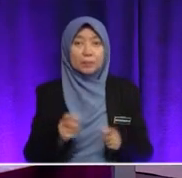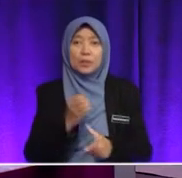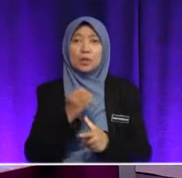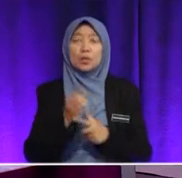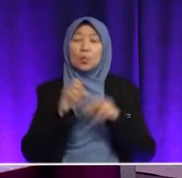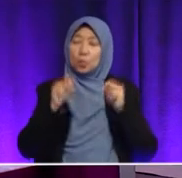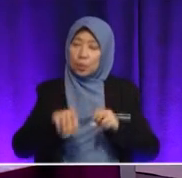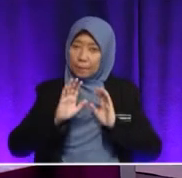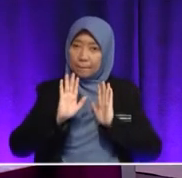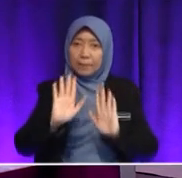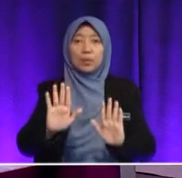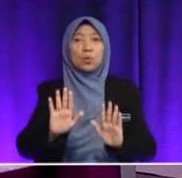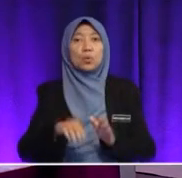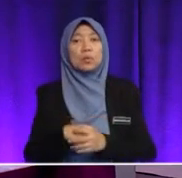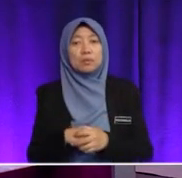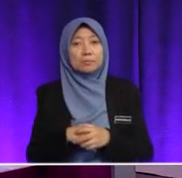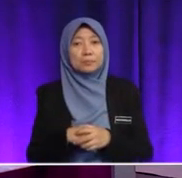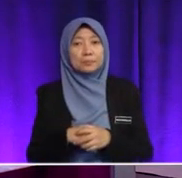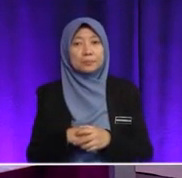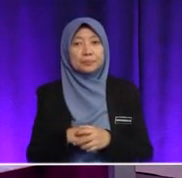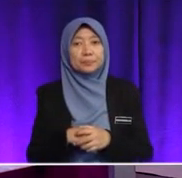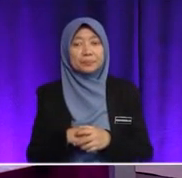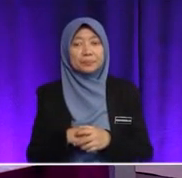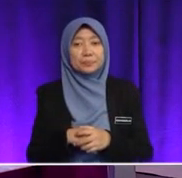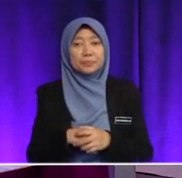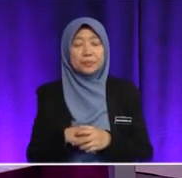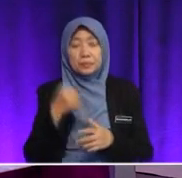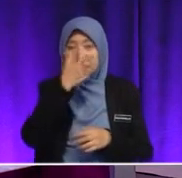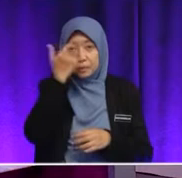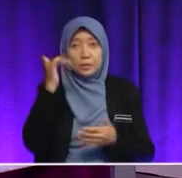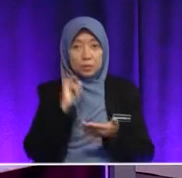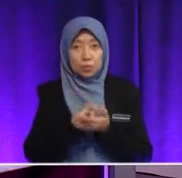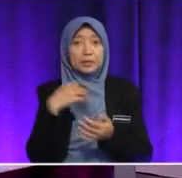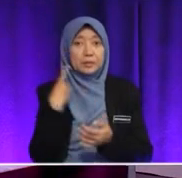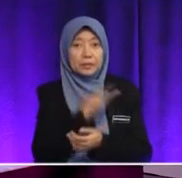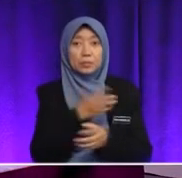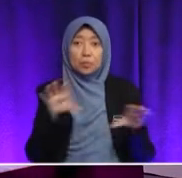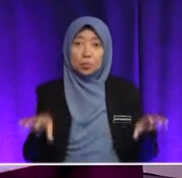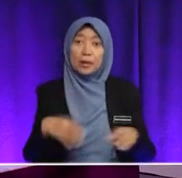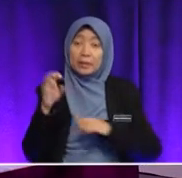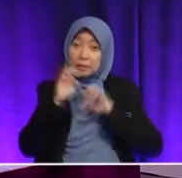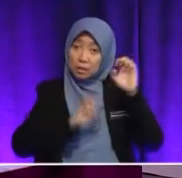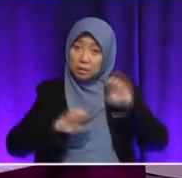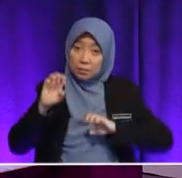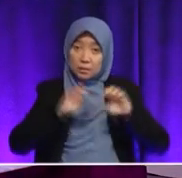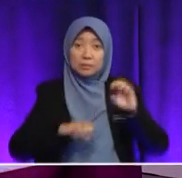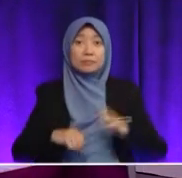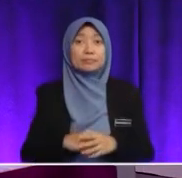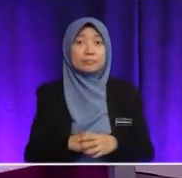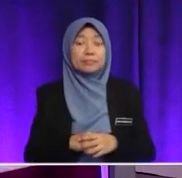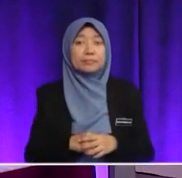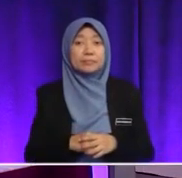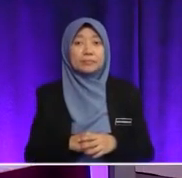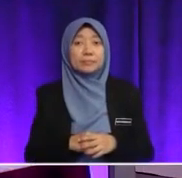tidak menerima hipotesis itulah ah-softdev Abdullah kita buat eksperimen oke bye